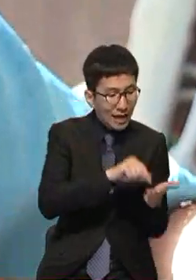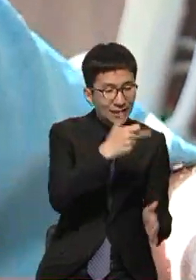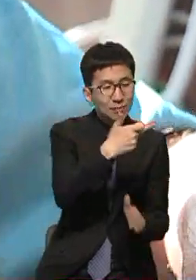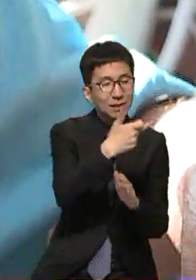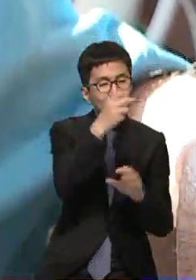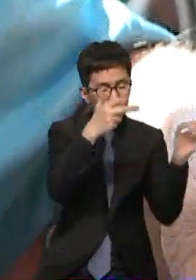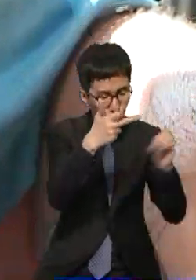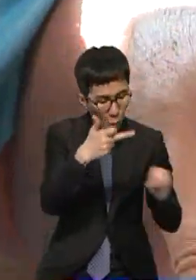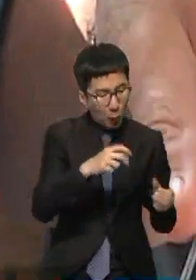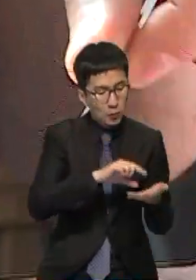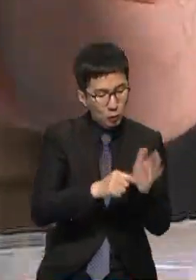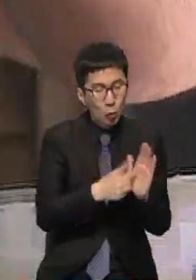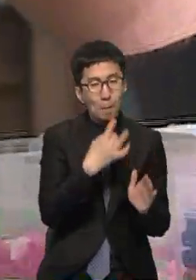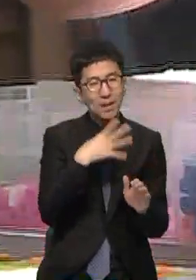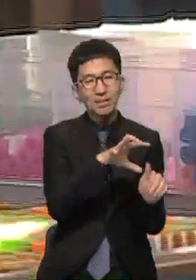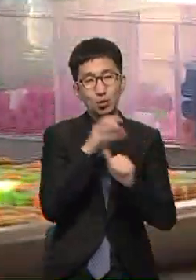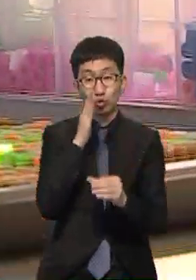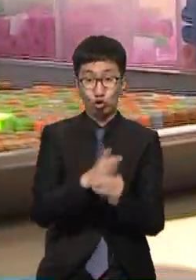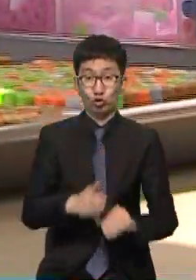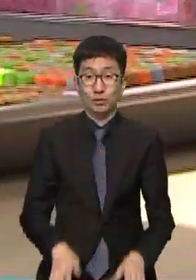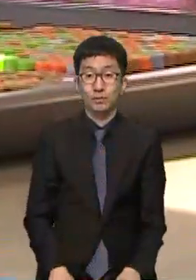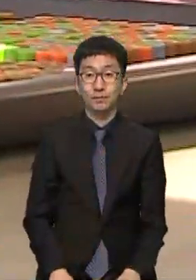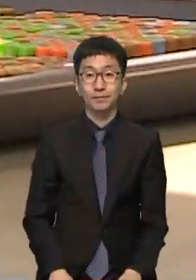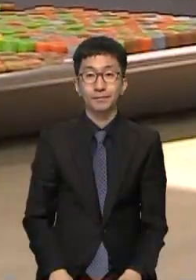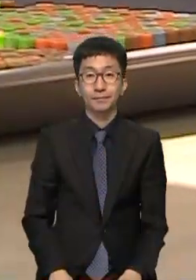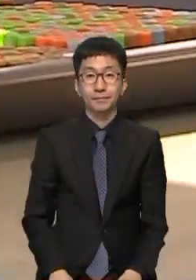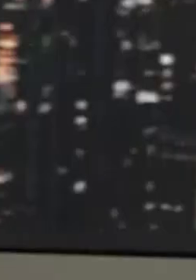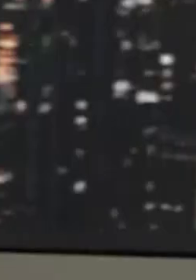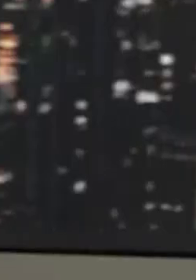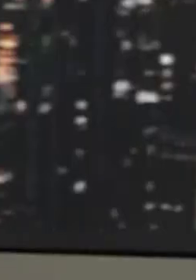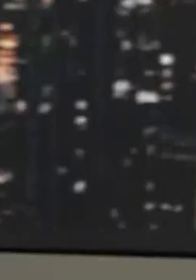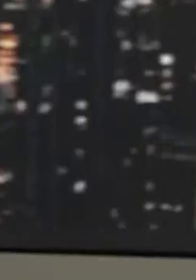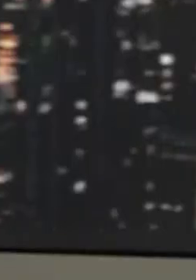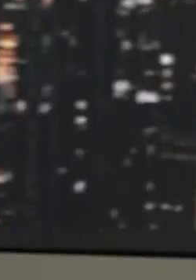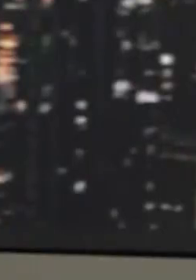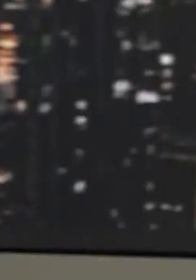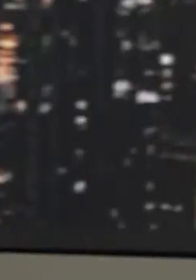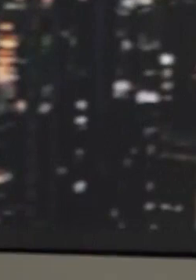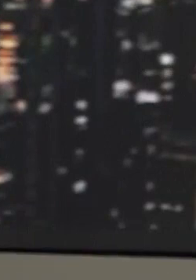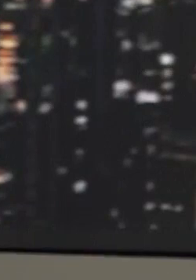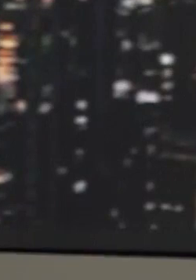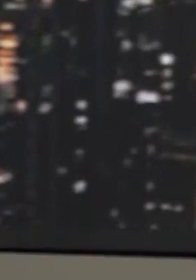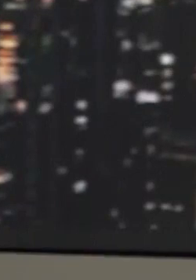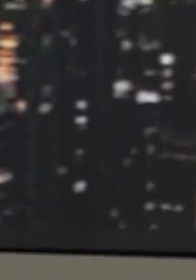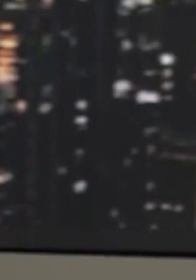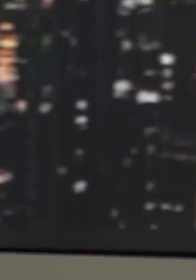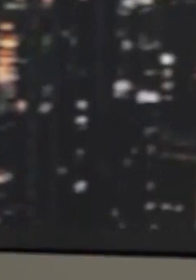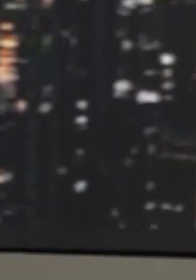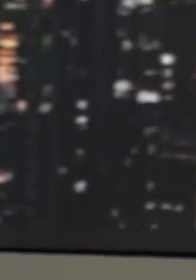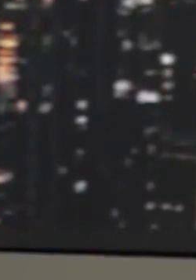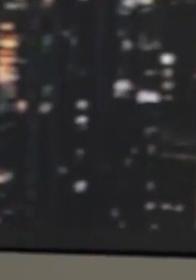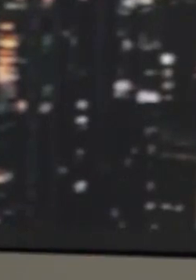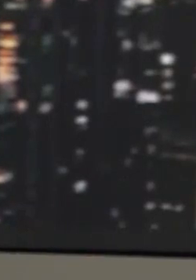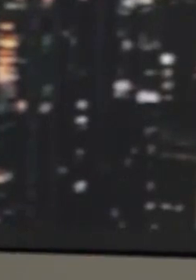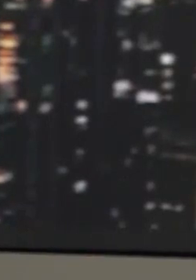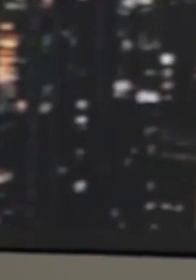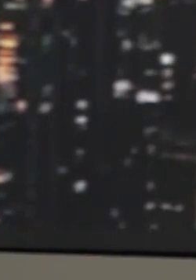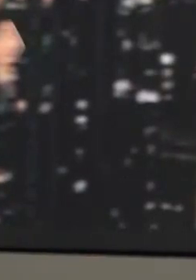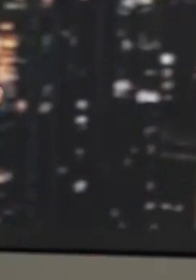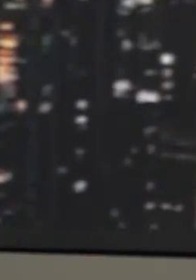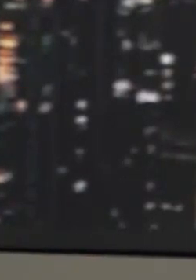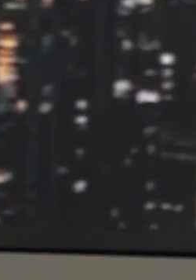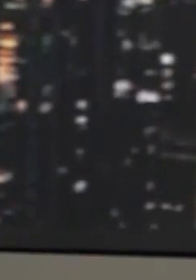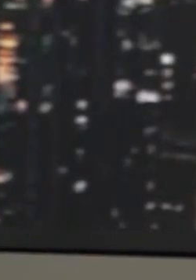이용하고 있습니다. SBS 유성재입니다. 네, 안녕하십니까. 김현우입니다. 더 많은 뉴스와 라이브 이벤트를 보고